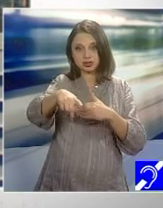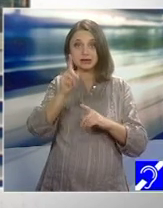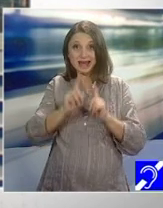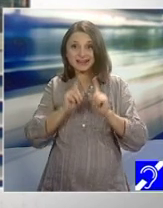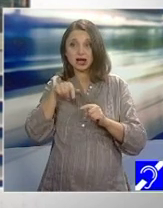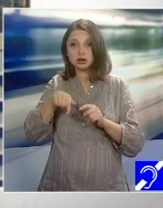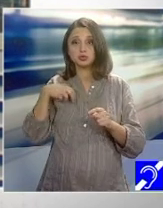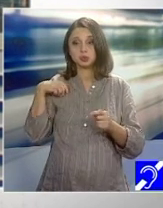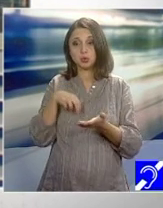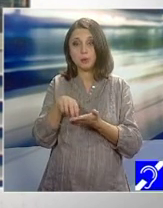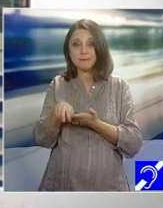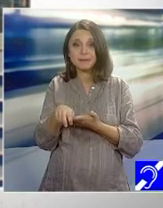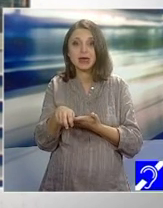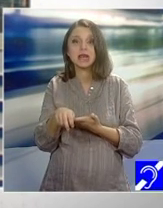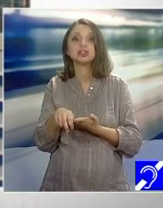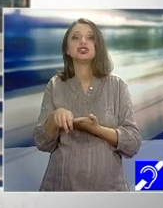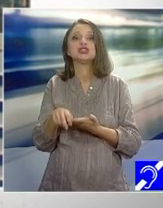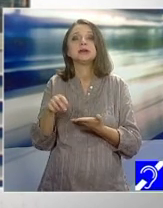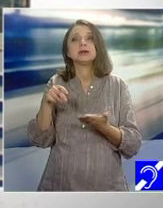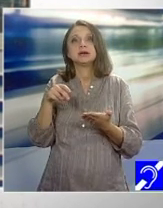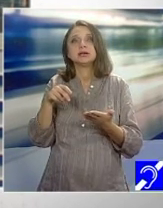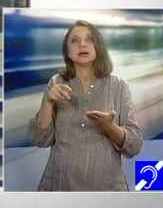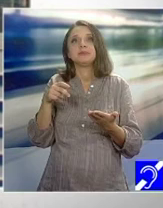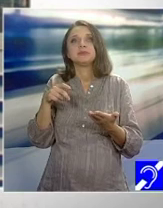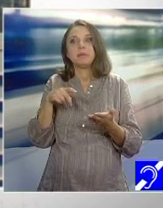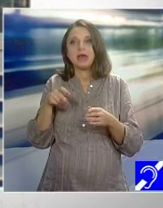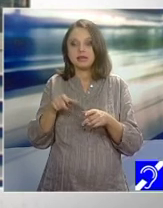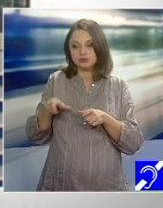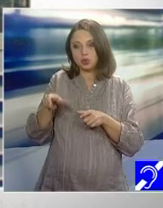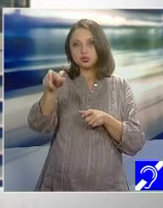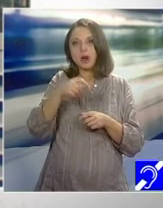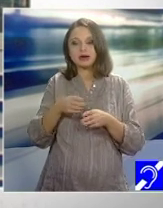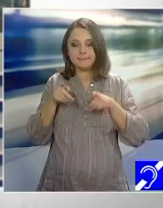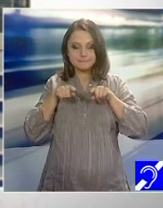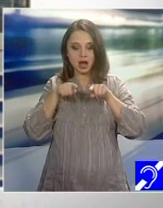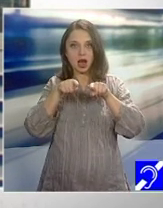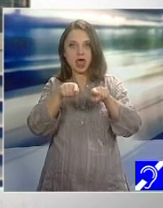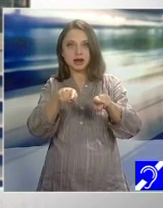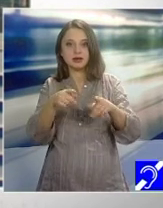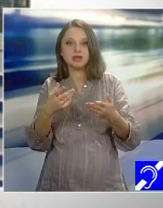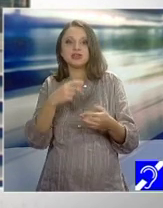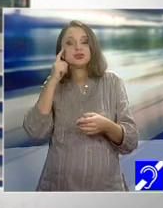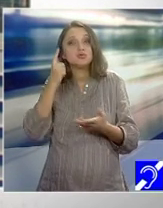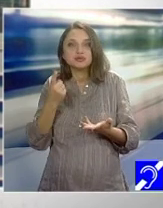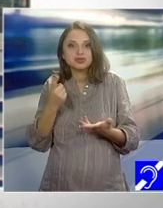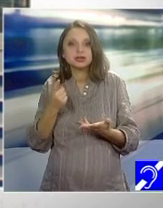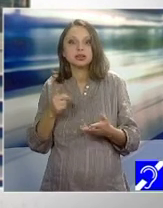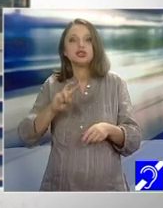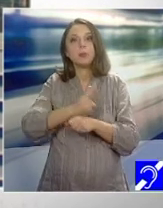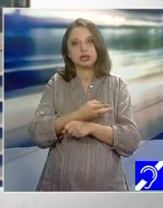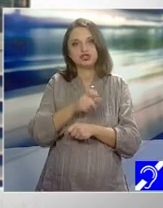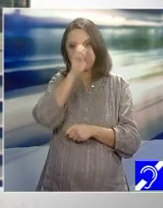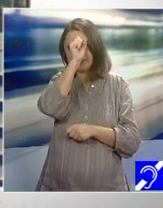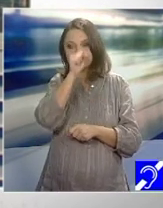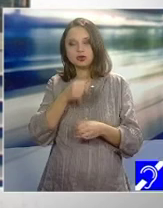pe trotuar, tu mergi în paralel cu trecerea și nu ai de unde să știi dacă mergi și nevăzătorit cu baston, de obicei merg pe lângă perete că